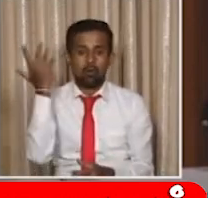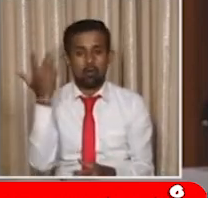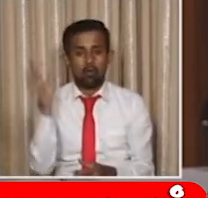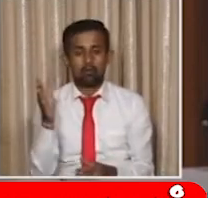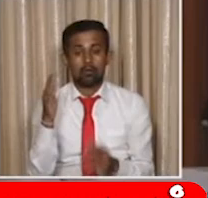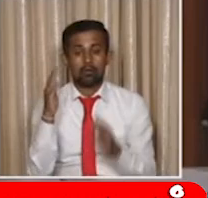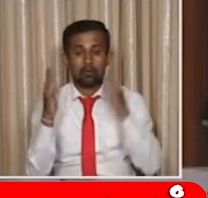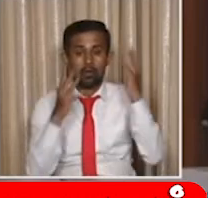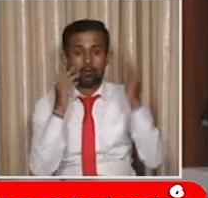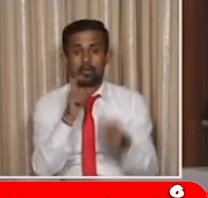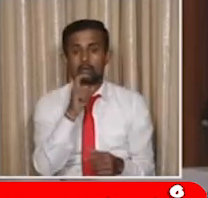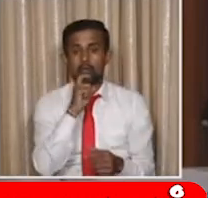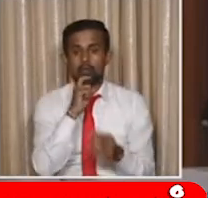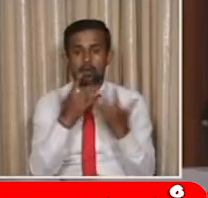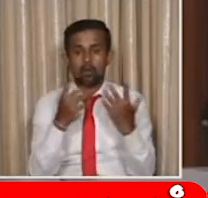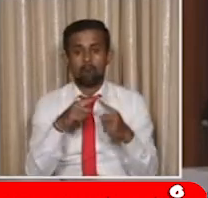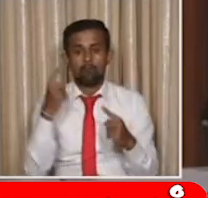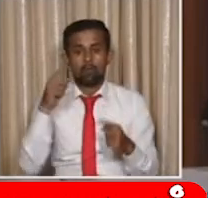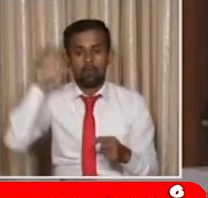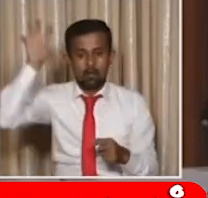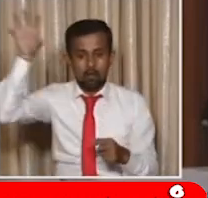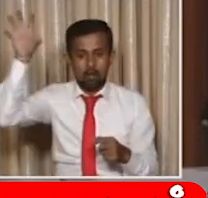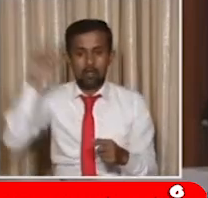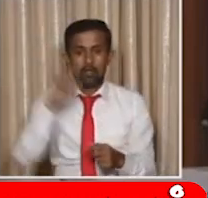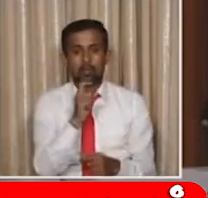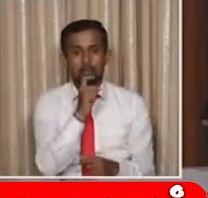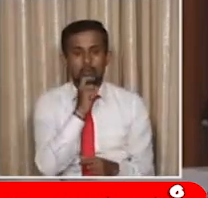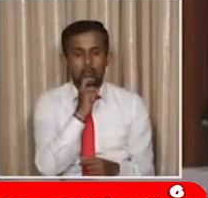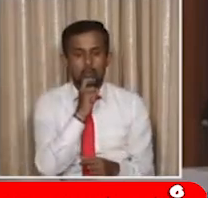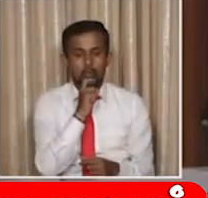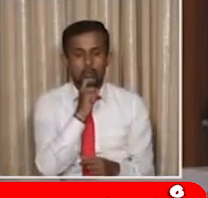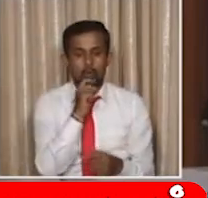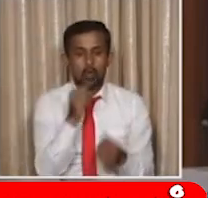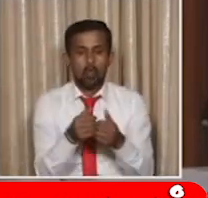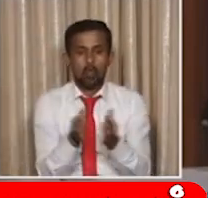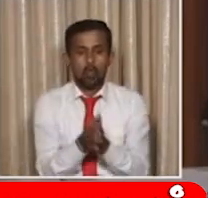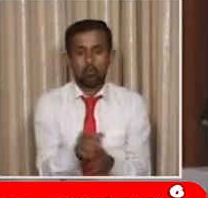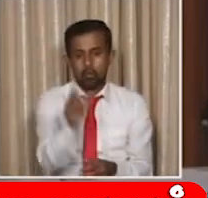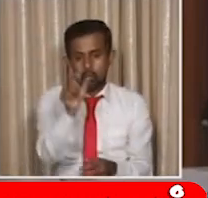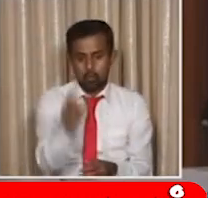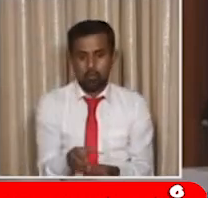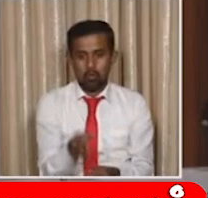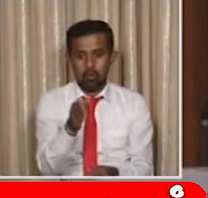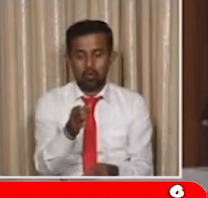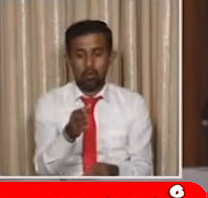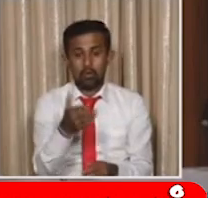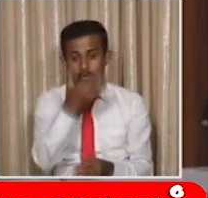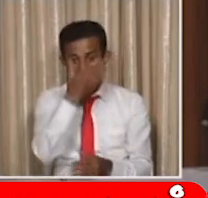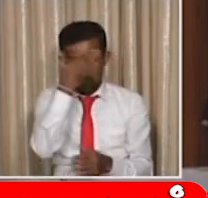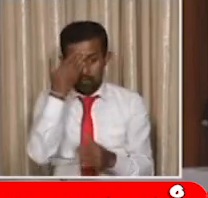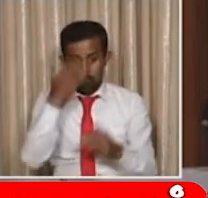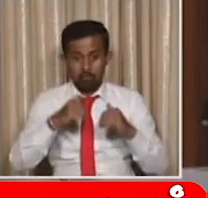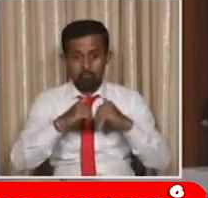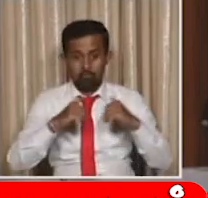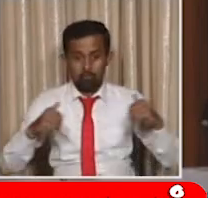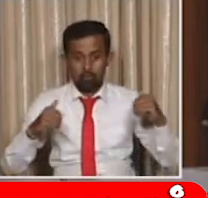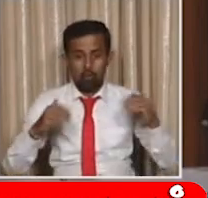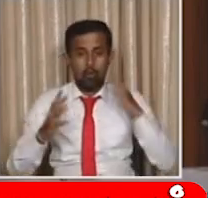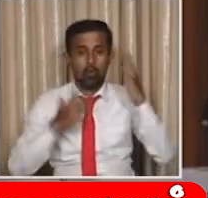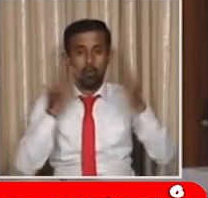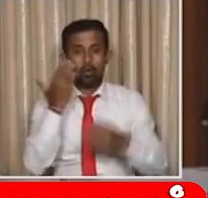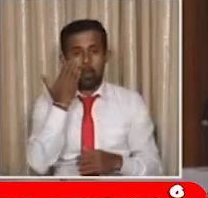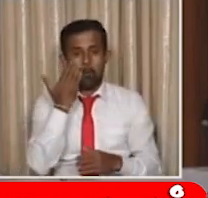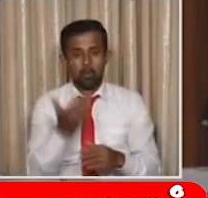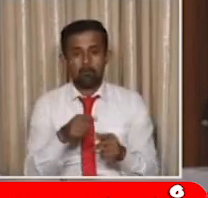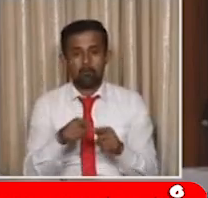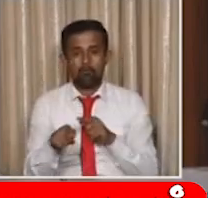இது உங்களுடைய இனவாத முகத்தை இன்றைக்கு உலகத்துக்கு எடுத்து காட்டியிருக்கிறது. இன்றைக்கு நாங்கள்